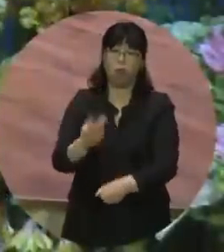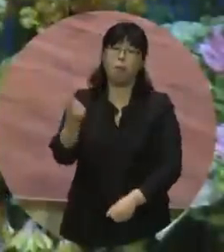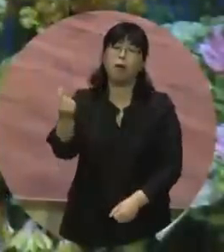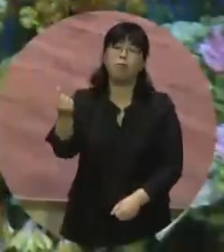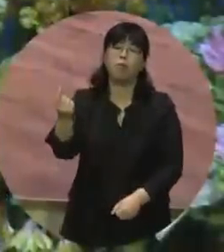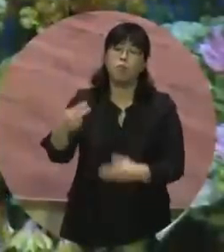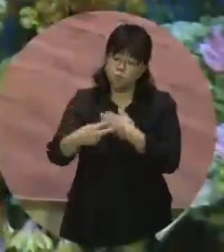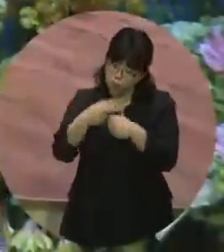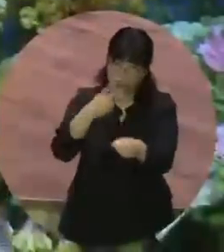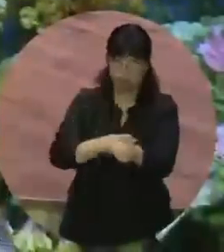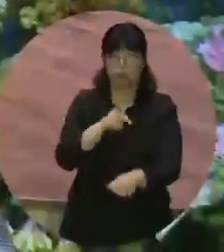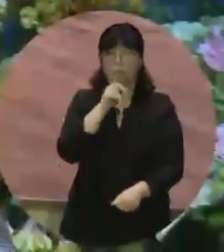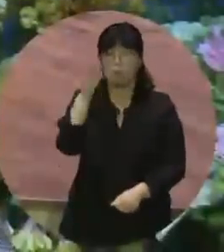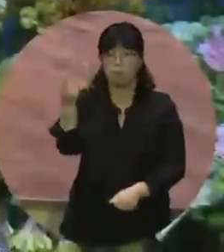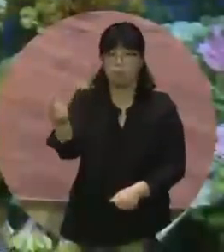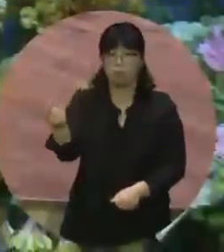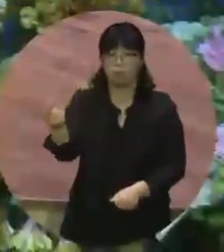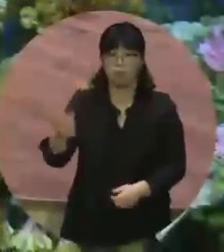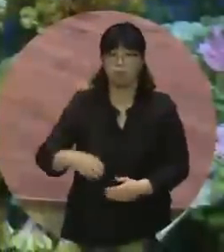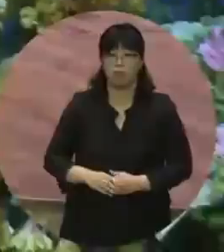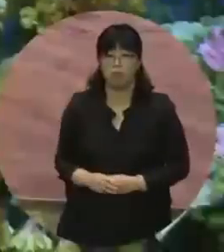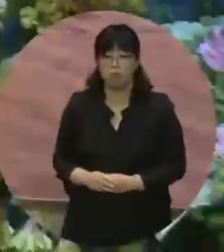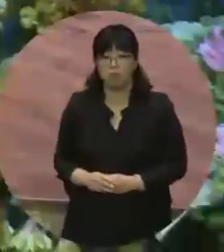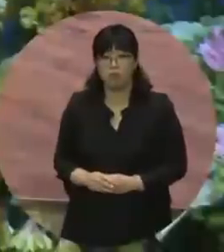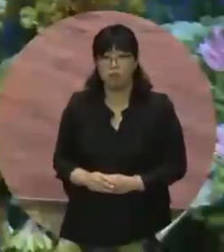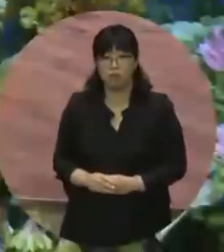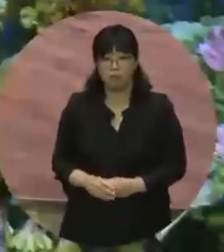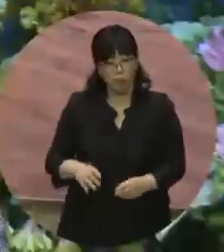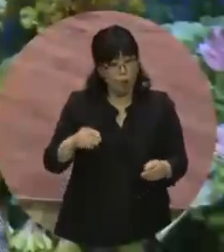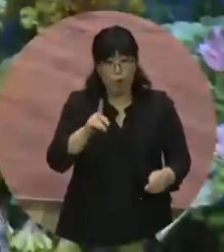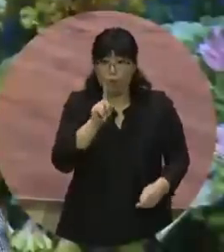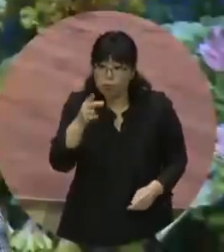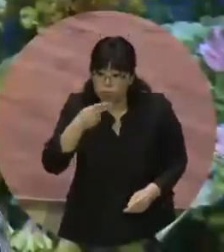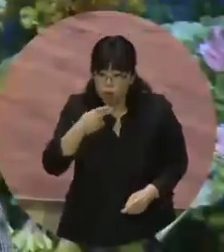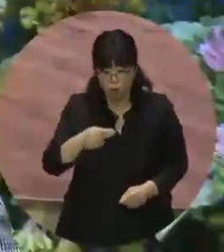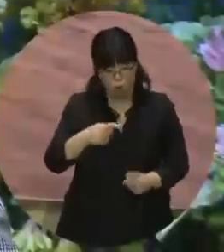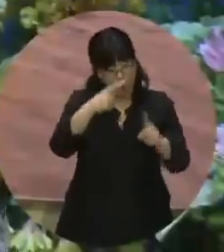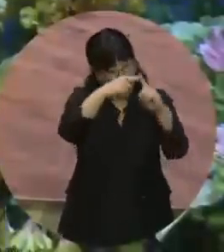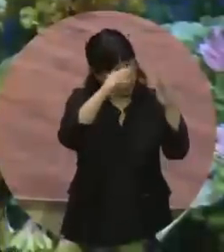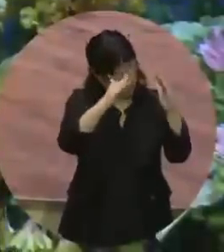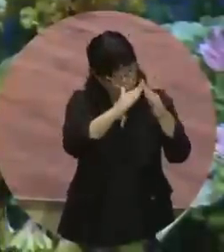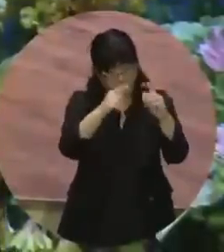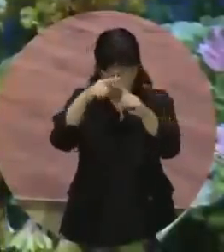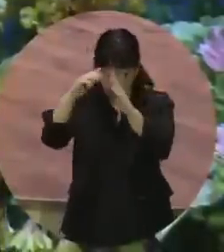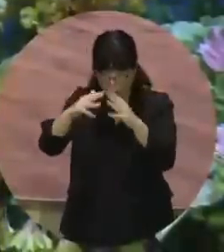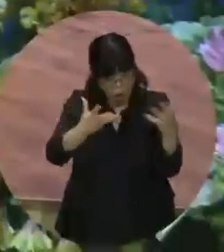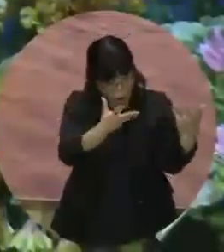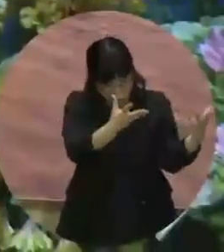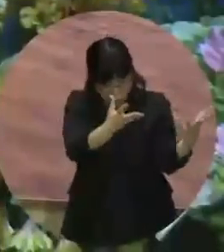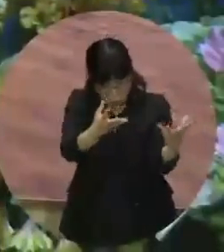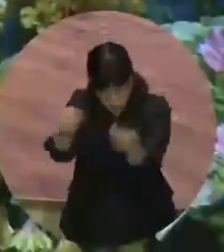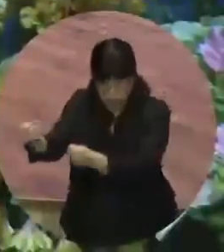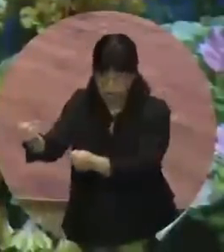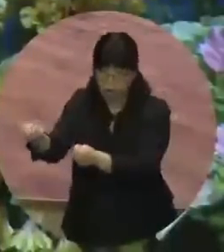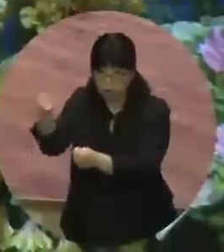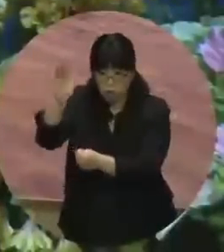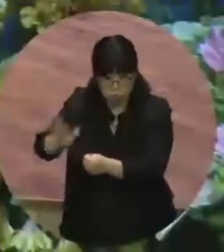사람이 없어요. 교회 많지요. 뭐 교회마다 뭐 교인들 있지요. 그 영적 치유